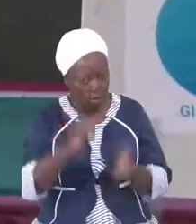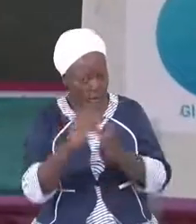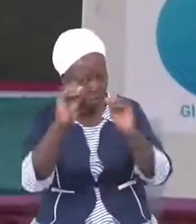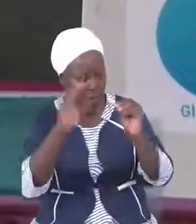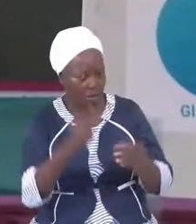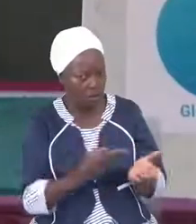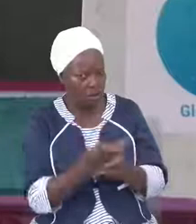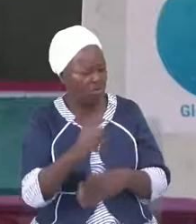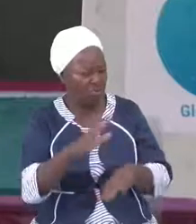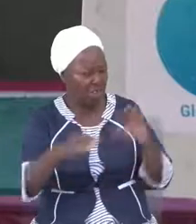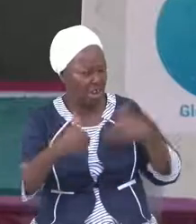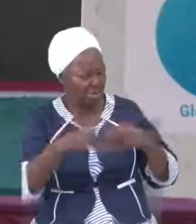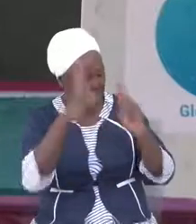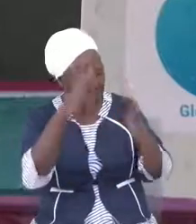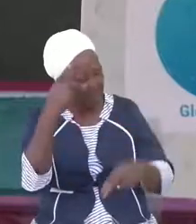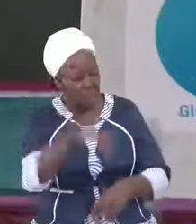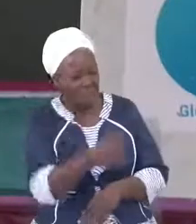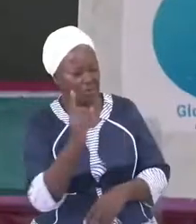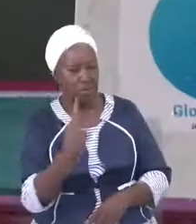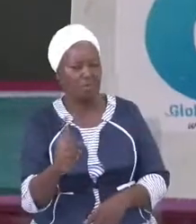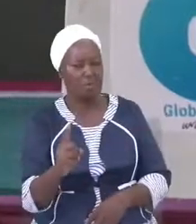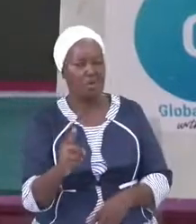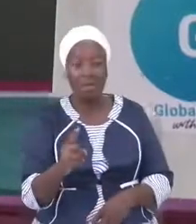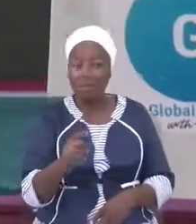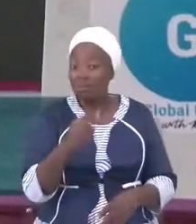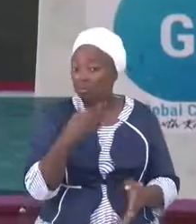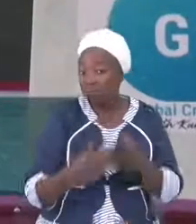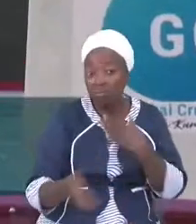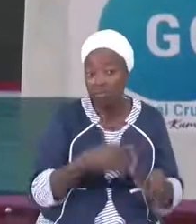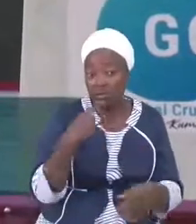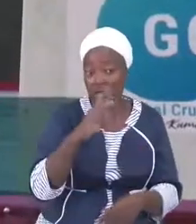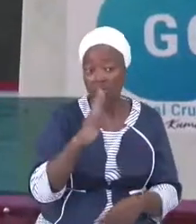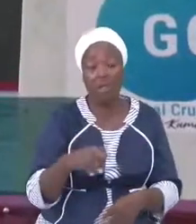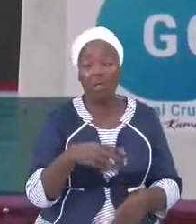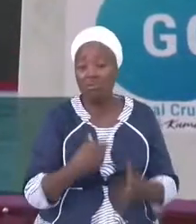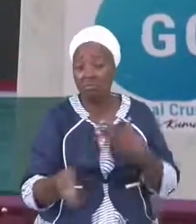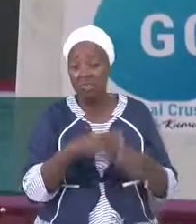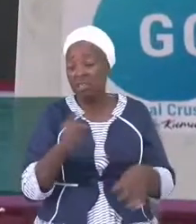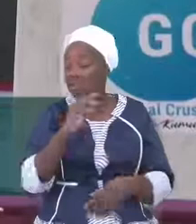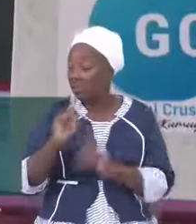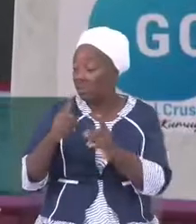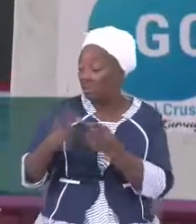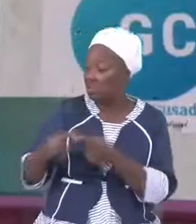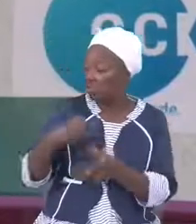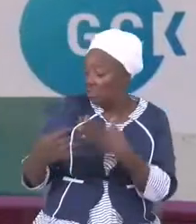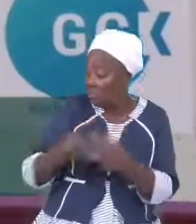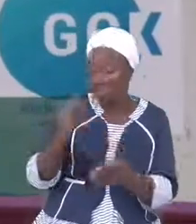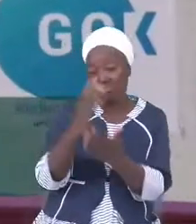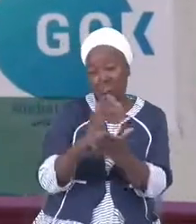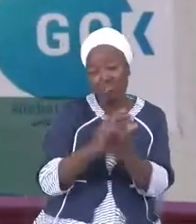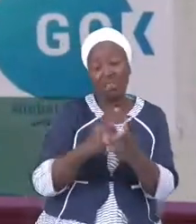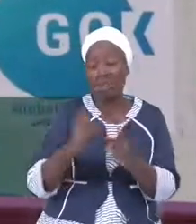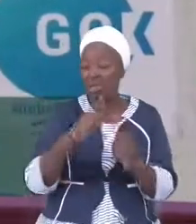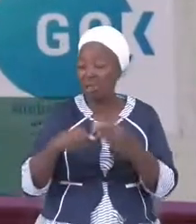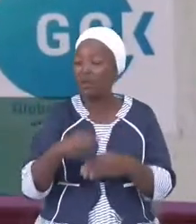les pharisiens et le Sanhédrin ont dit, que nous savons que tu enseignes la vérité et tu ne fais pas exception de personne où que tu te